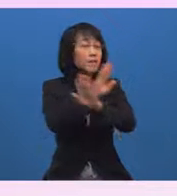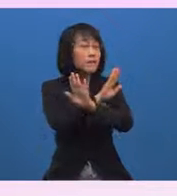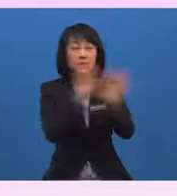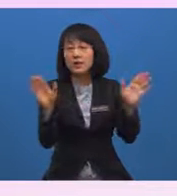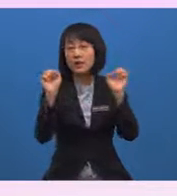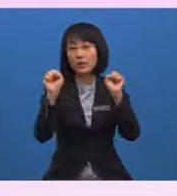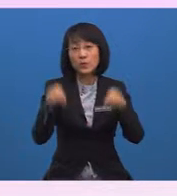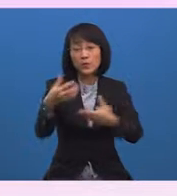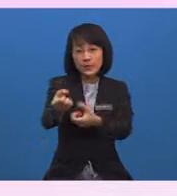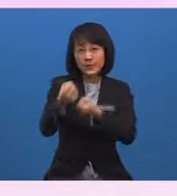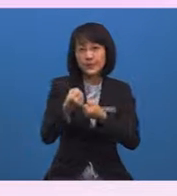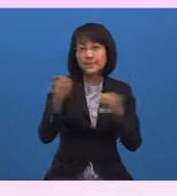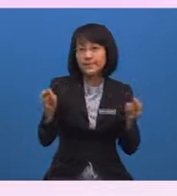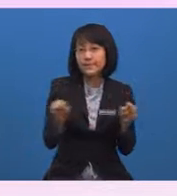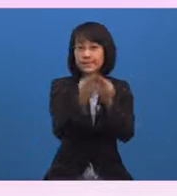magnet?